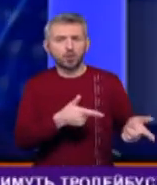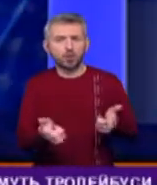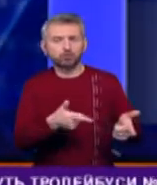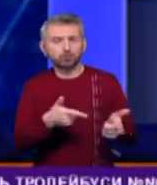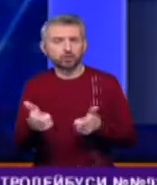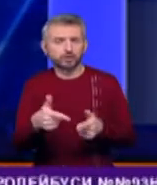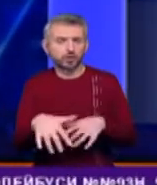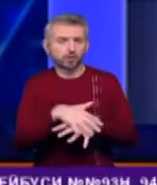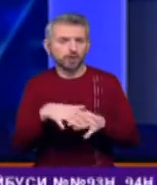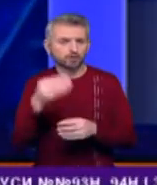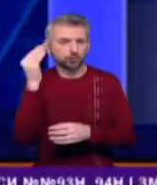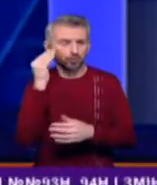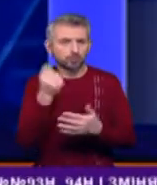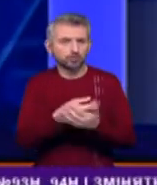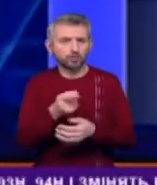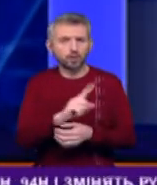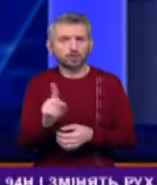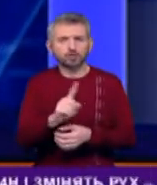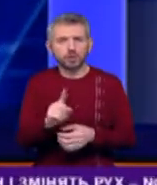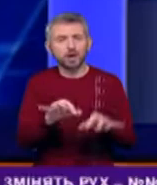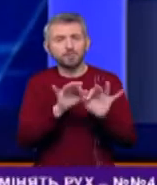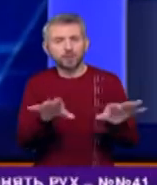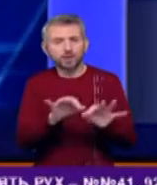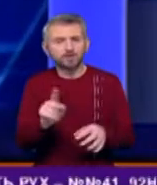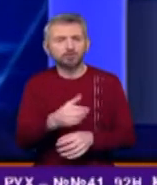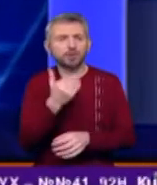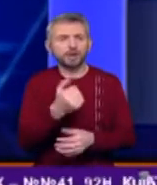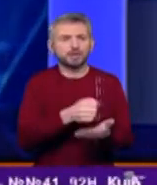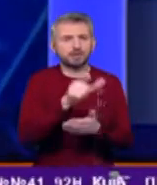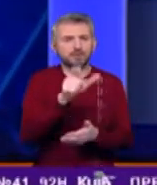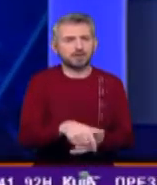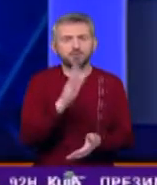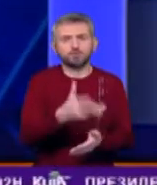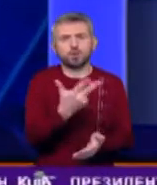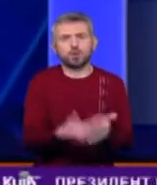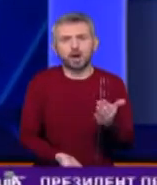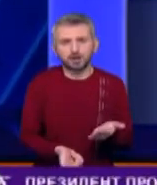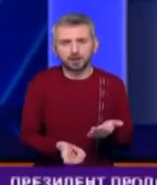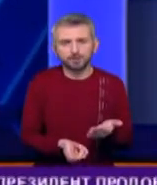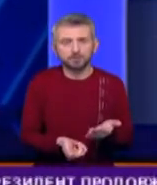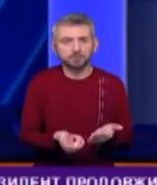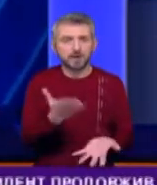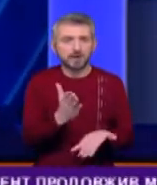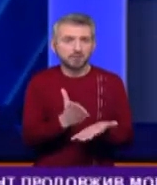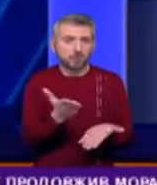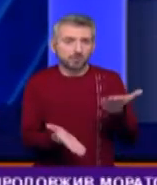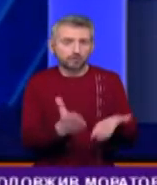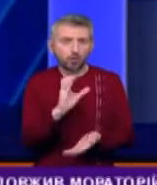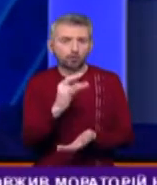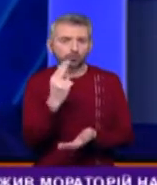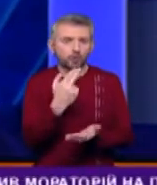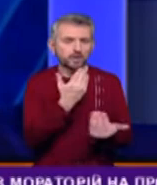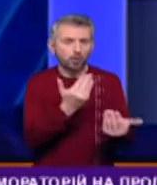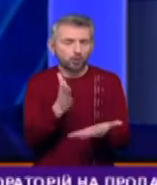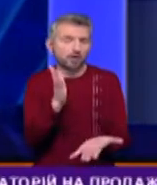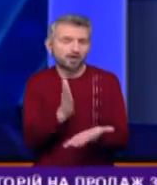готують громадську думку до того, що пояснення, що їхній кандидат програє. Очевидно, є соціологія, яку нам не оприлюднюють,